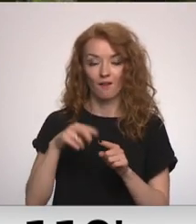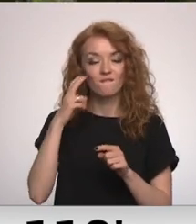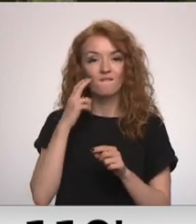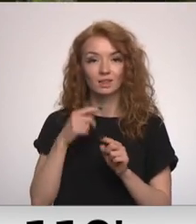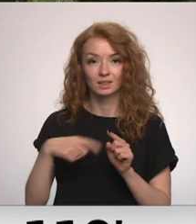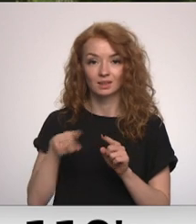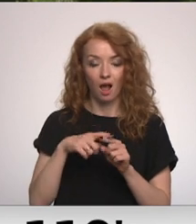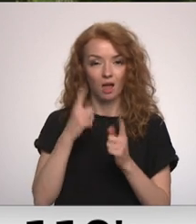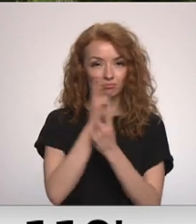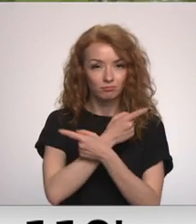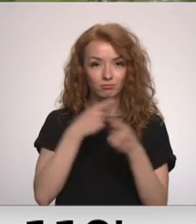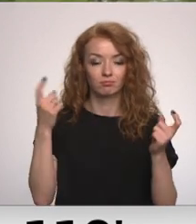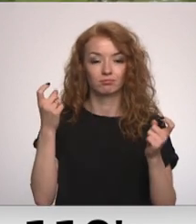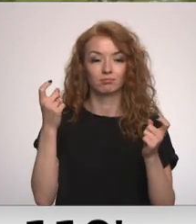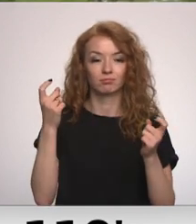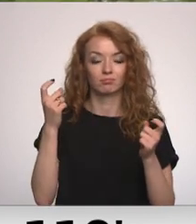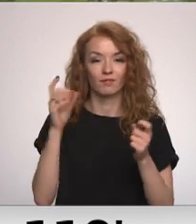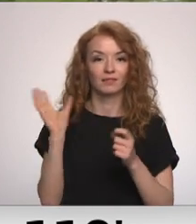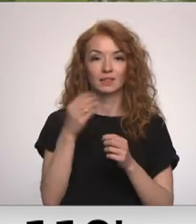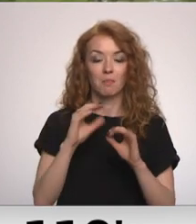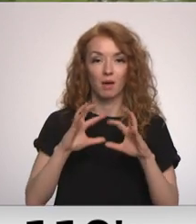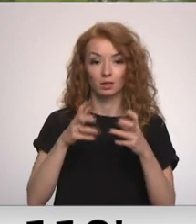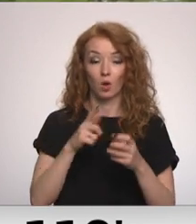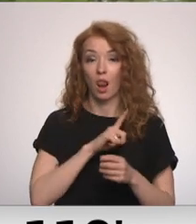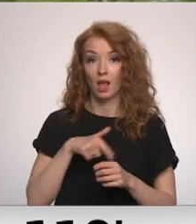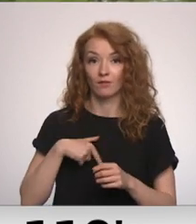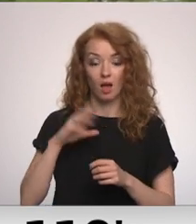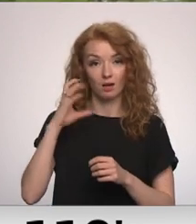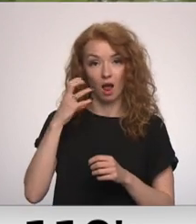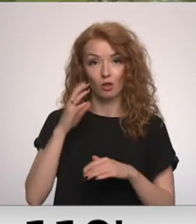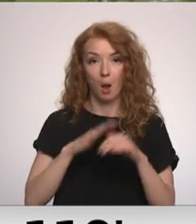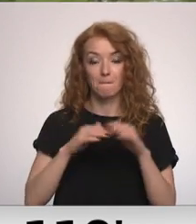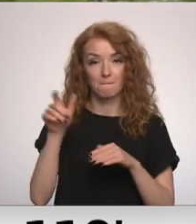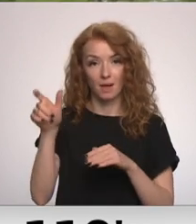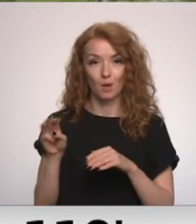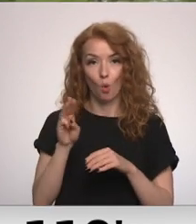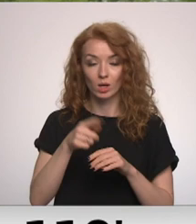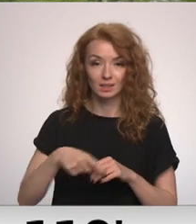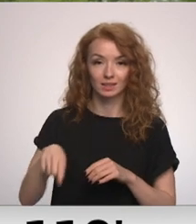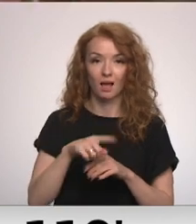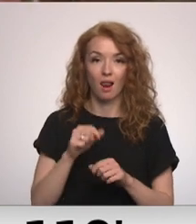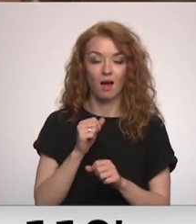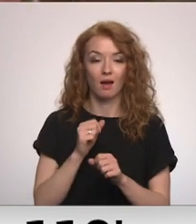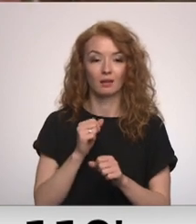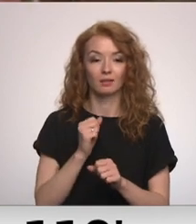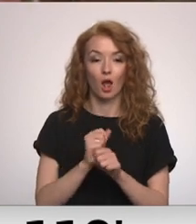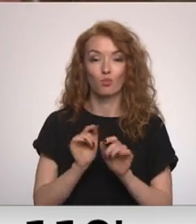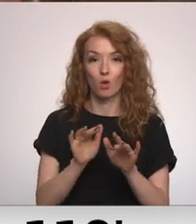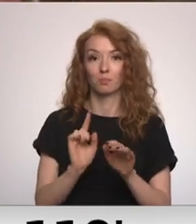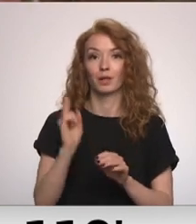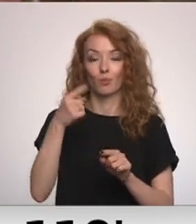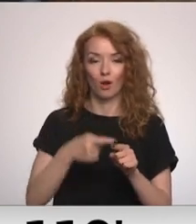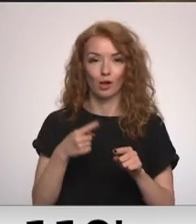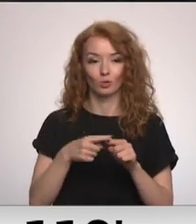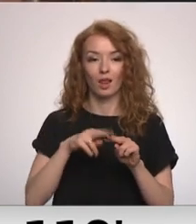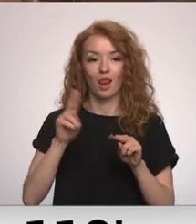tika raidīts signāls visai pasaulē. Latvijas radioamatieri Mauricas salā darbojās pirmo reizi un